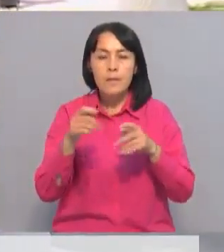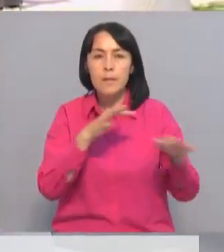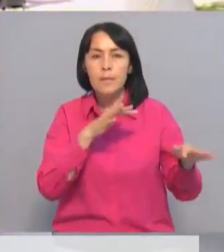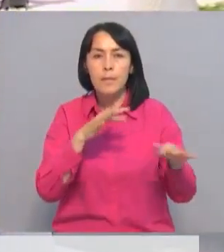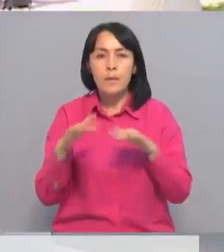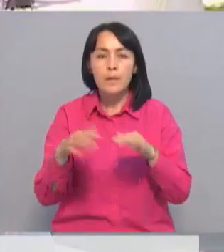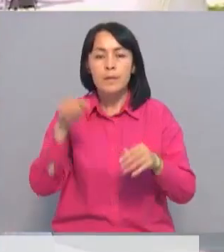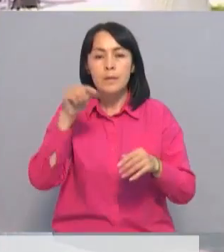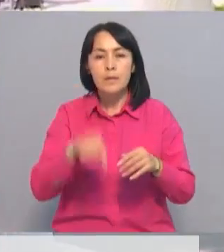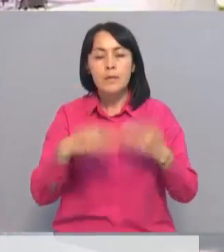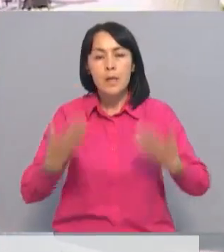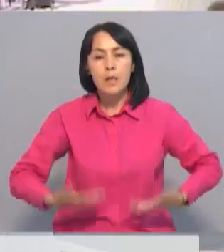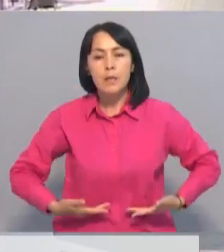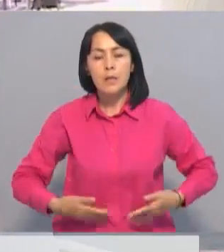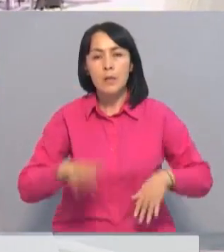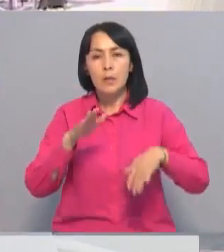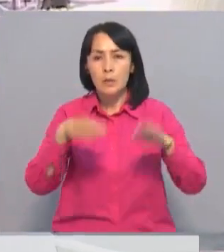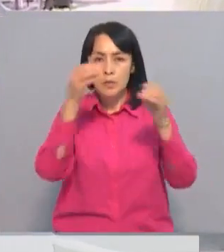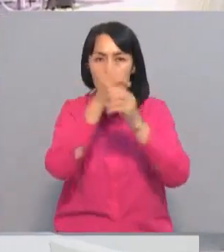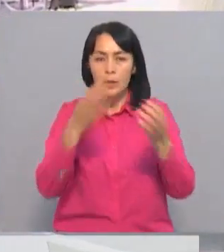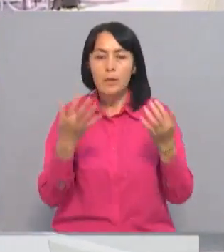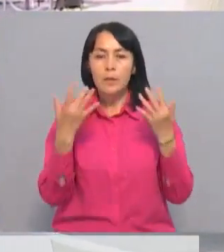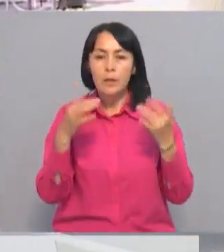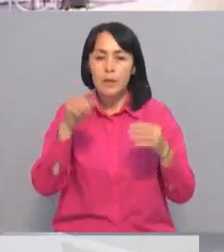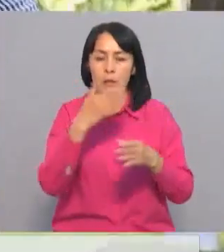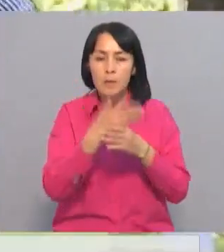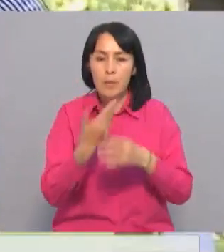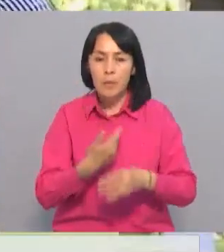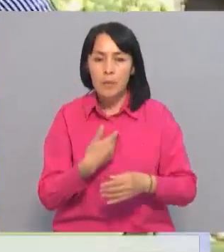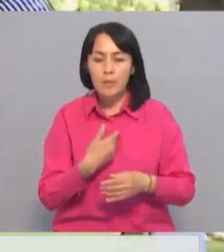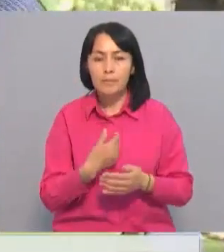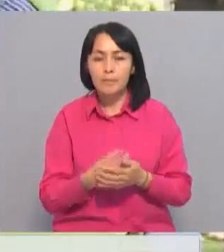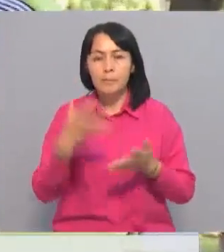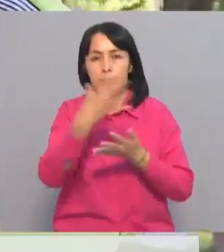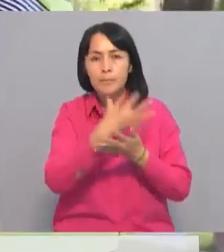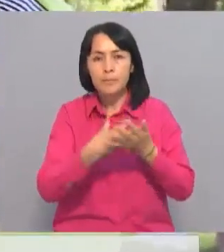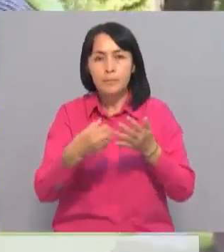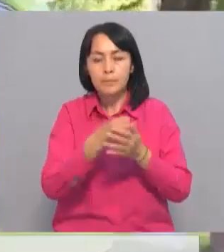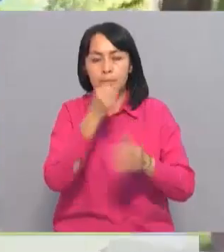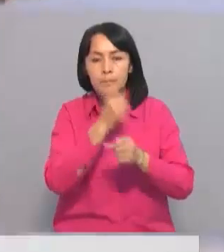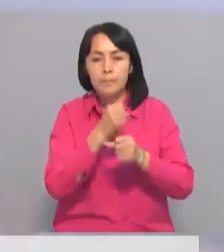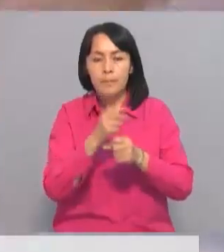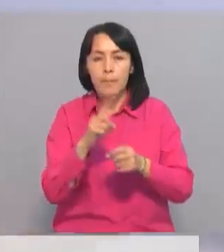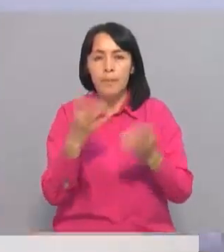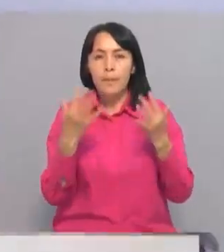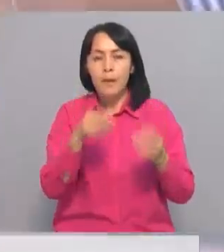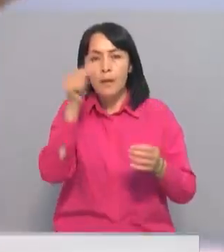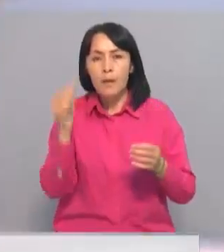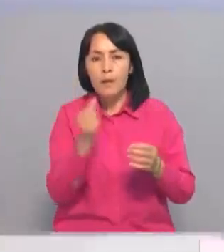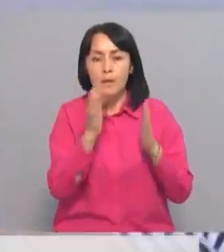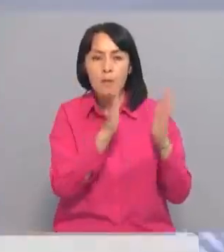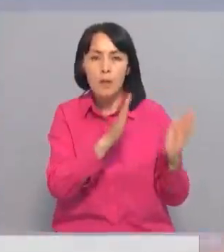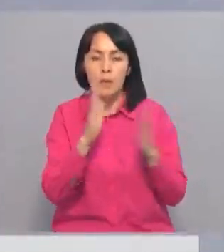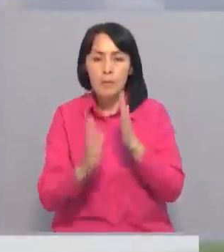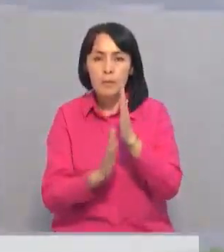мероприятиях. Сейчас жители намного культурнее, некоторые даже помогают нам. Уборщики, проделавшие недельную работу за несколько часов, привели в